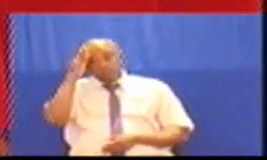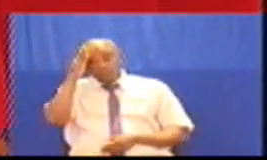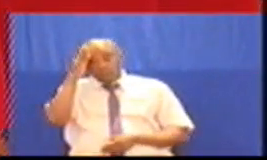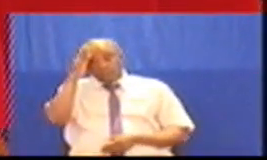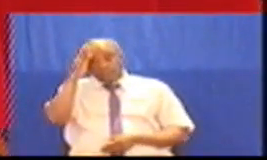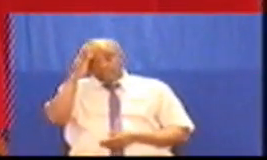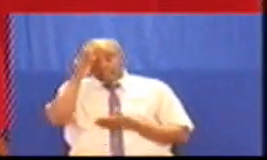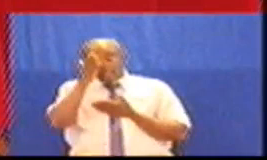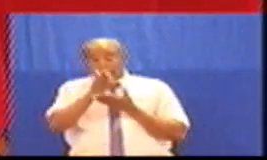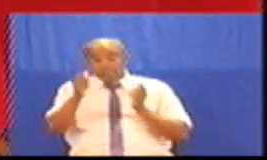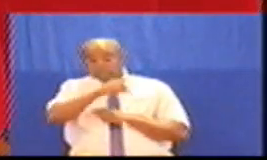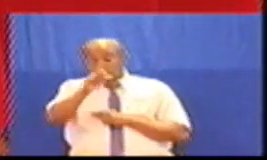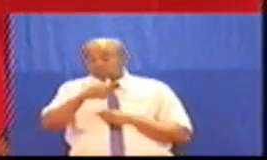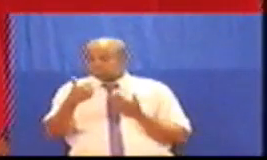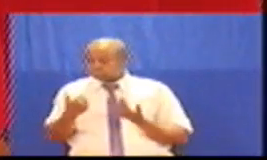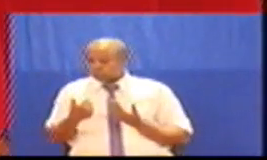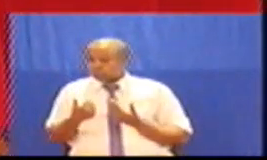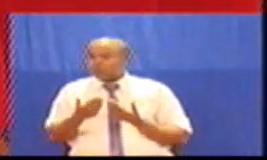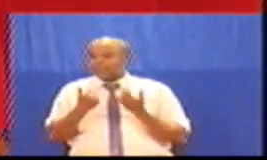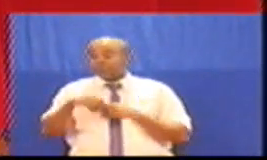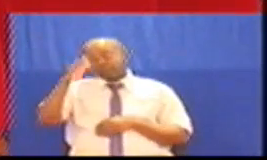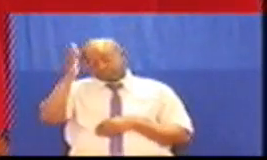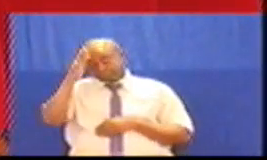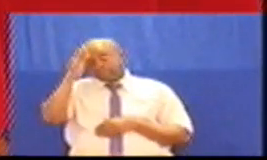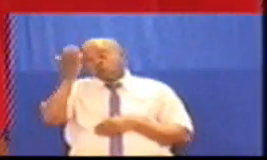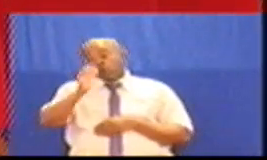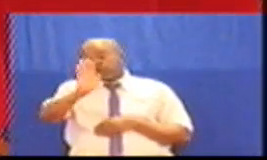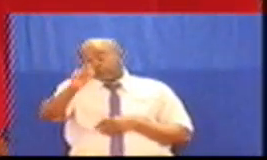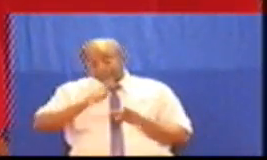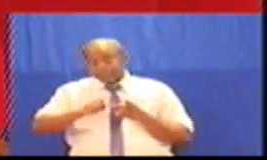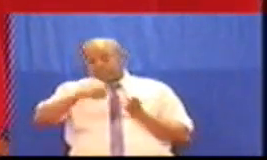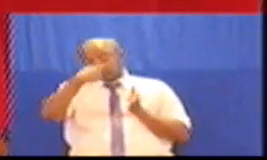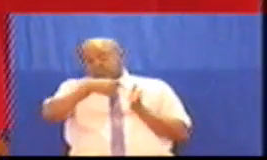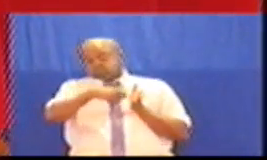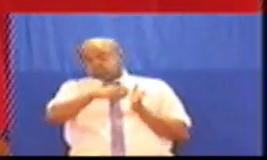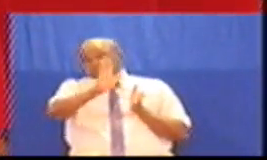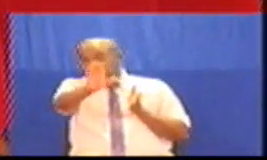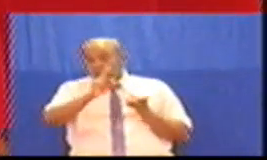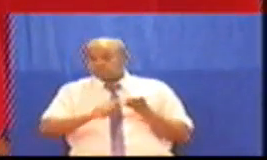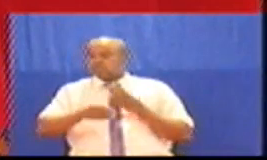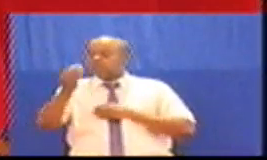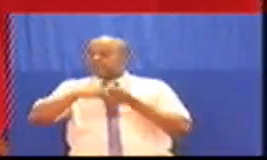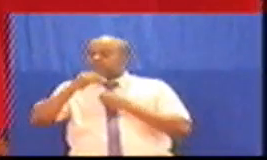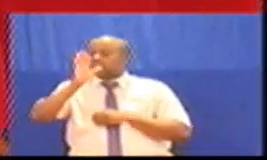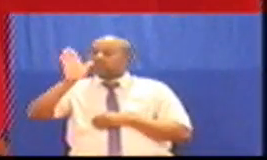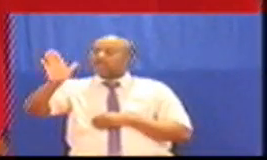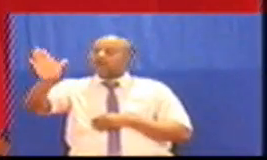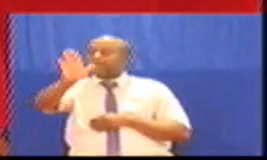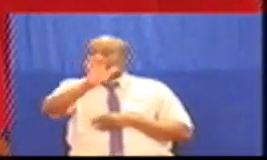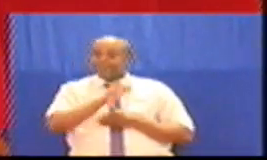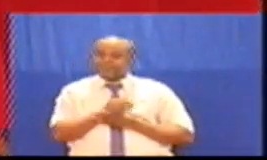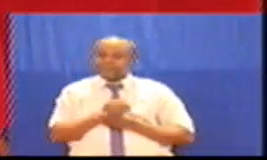nao wanastahili kutambuliwa kwa uwezo wao, kwa maandiko yao na michango yao.